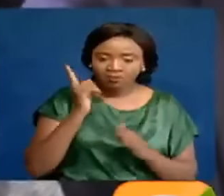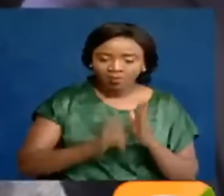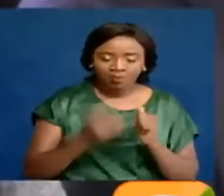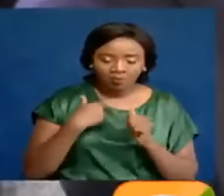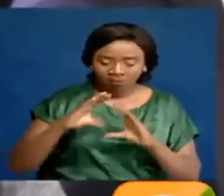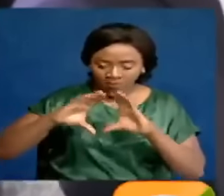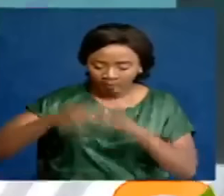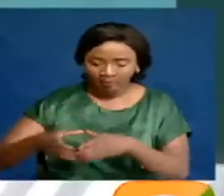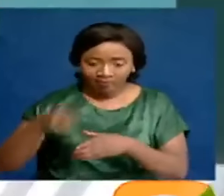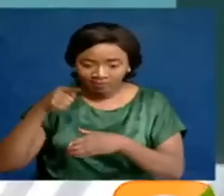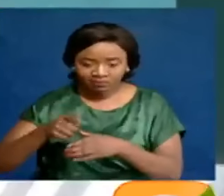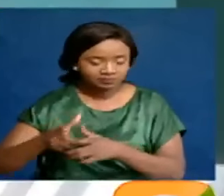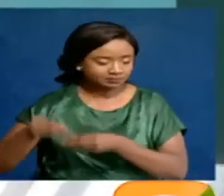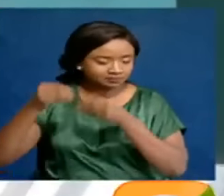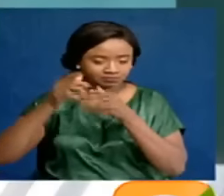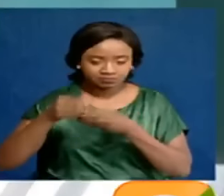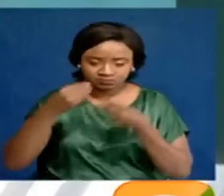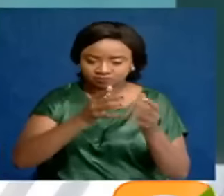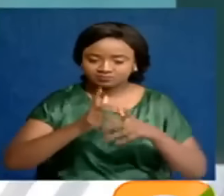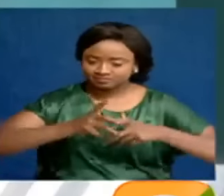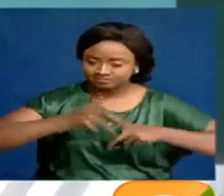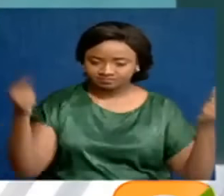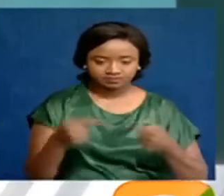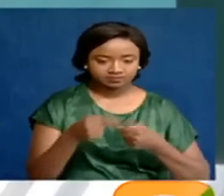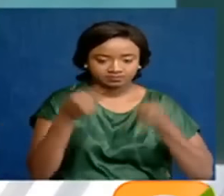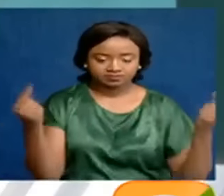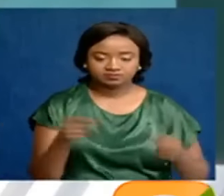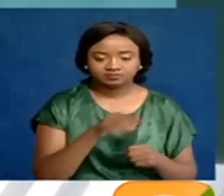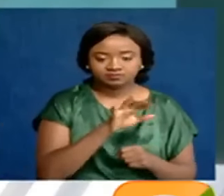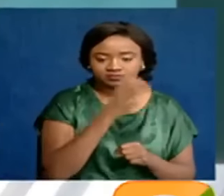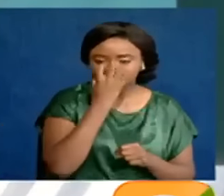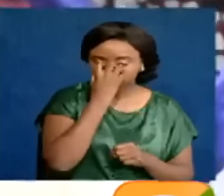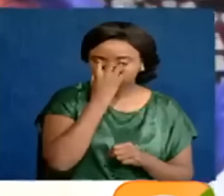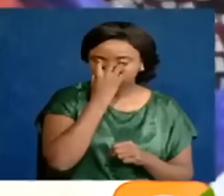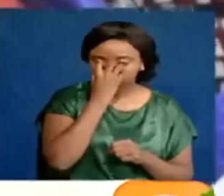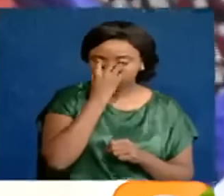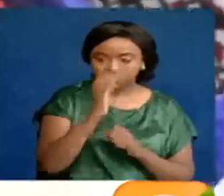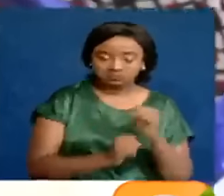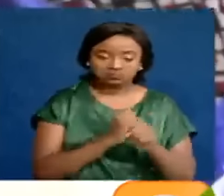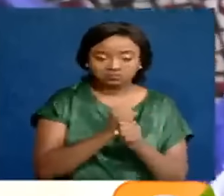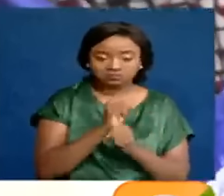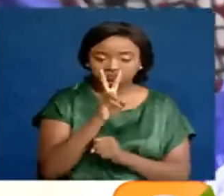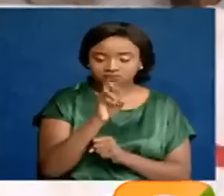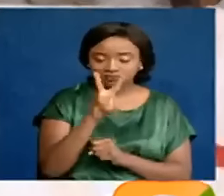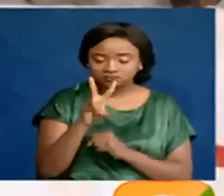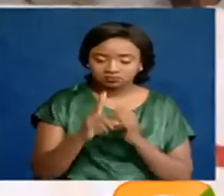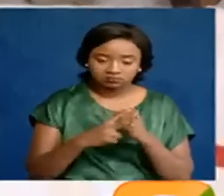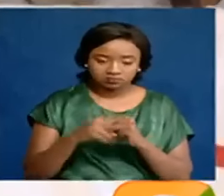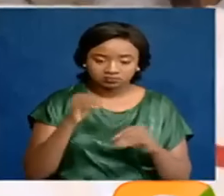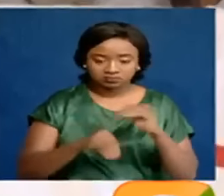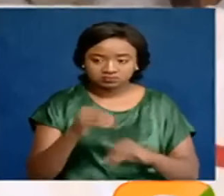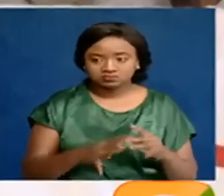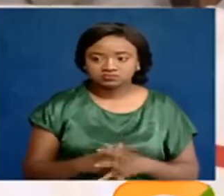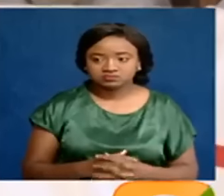kitakachompa upinzani mkubwa aliyekuwa bosi wake rais William Ruto kwenye kinyang'anyiro cha mwaka 2027.